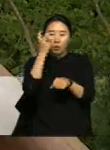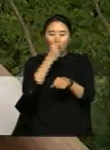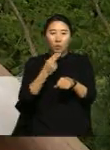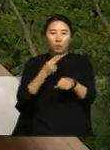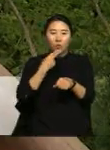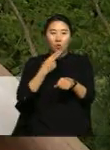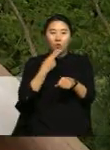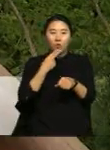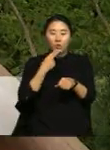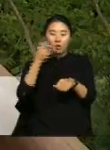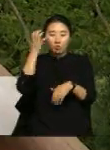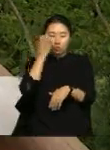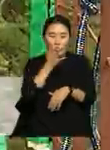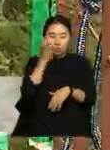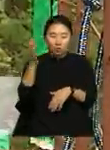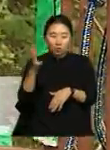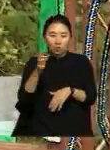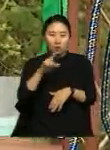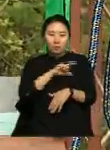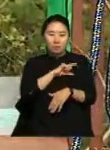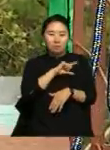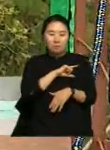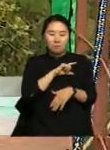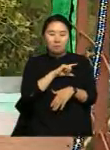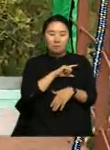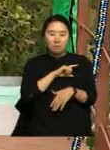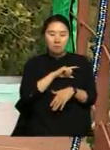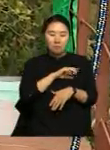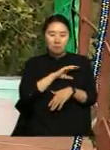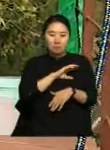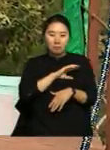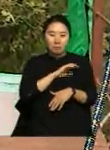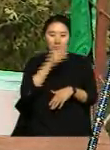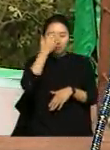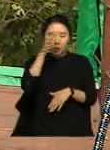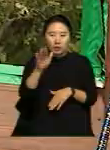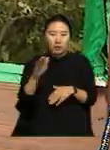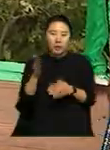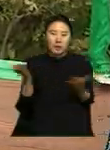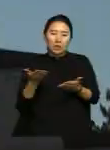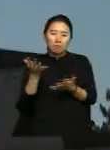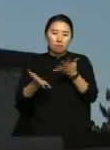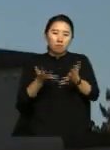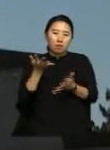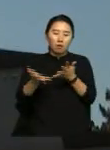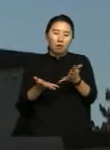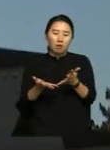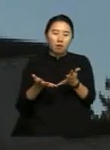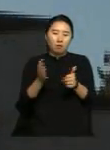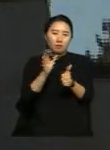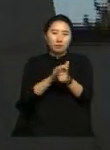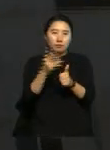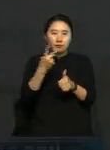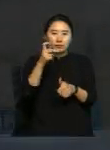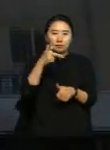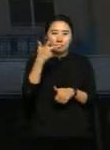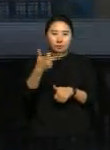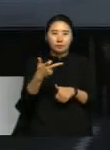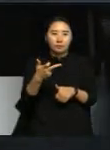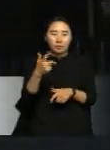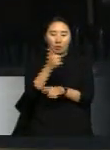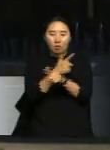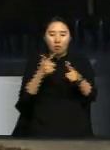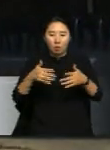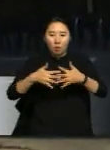않았고 기부 체납 의무를 면제하는 등 업무상 배임 혐의가 있습니다. 또 2017년 가평